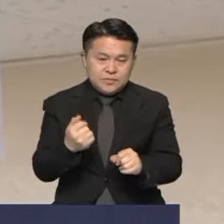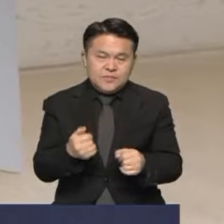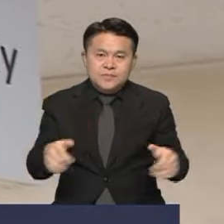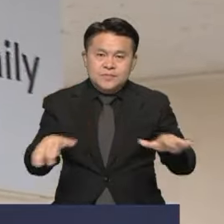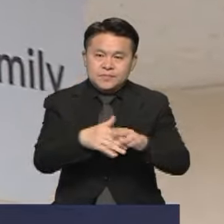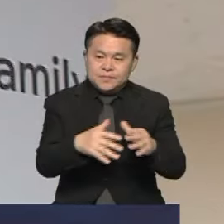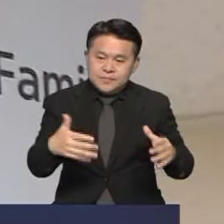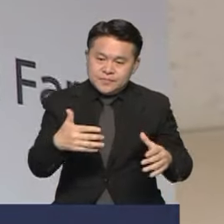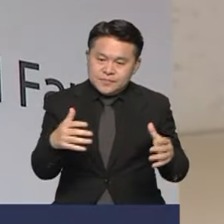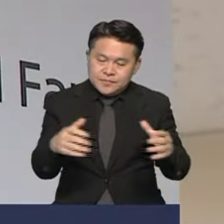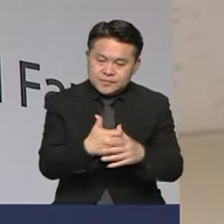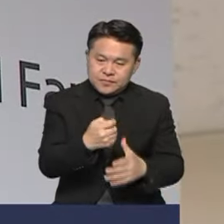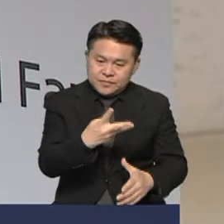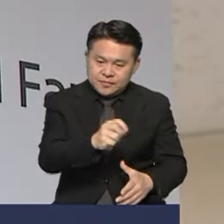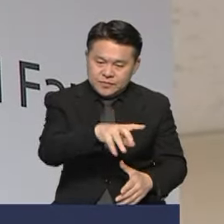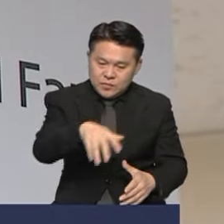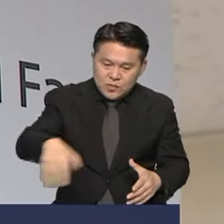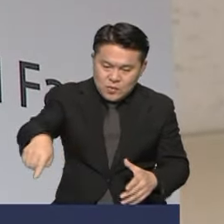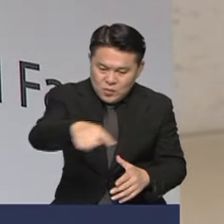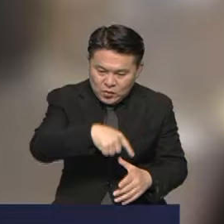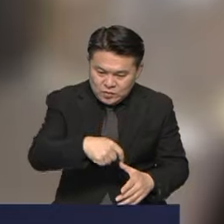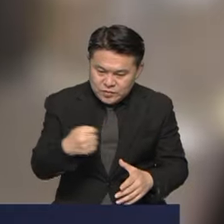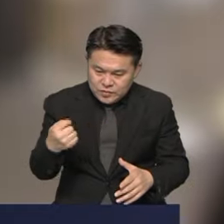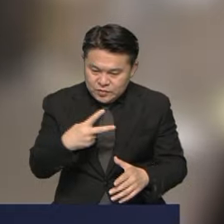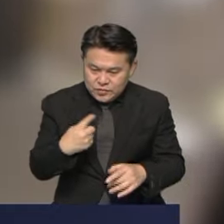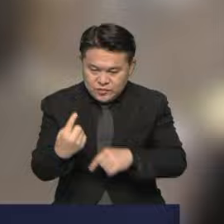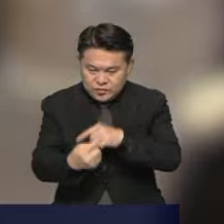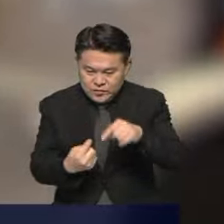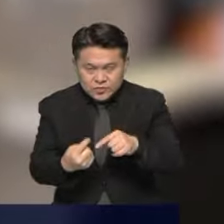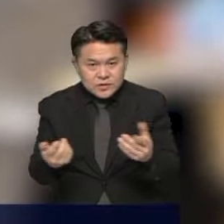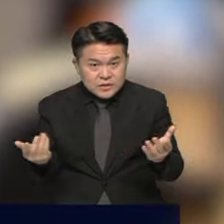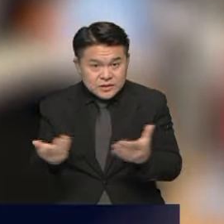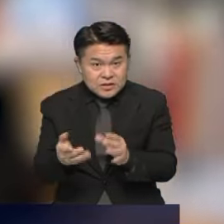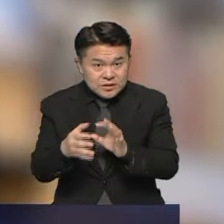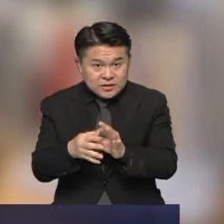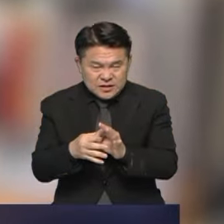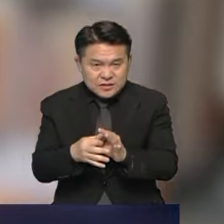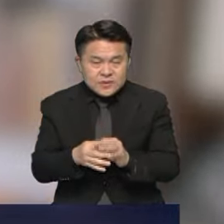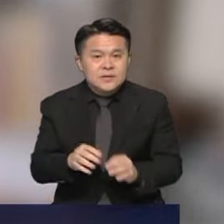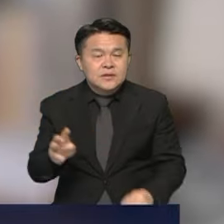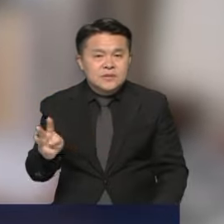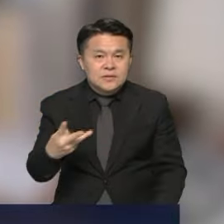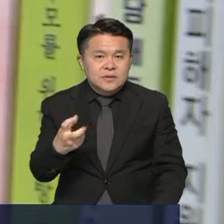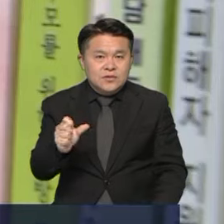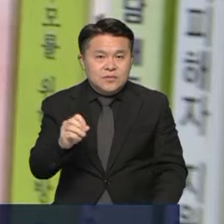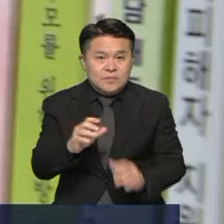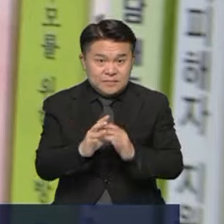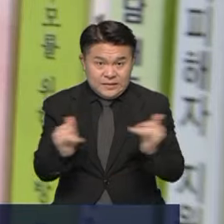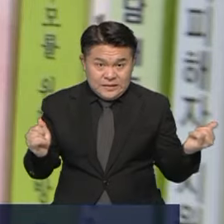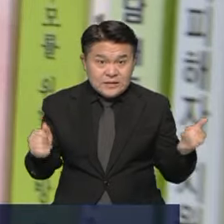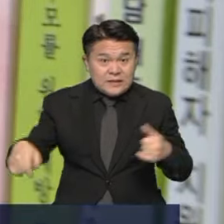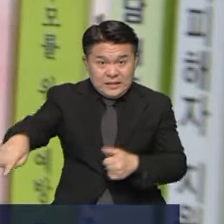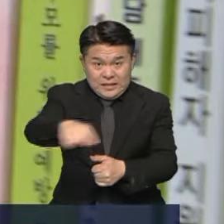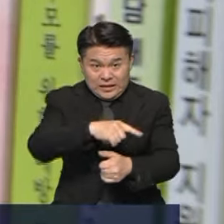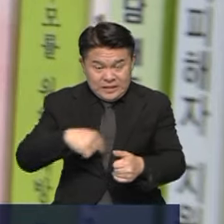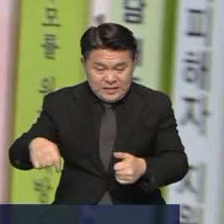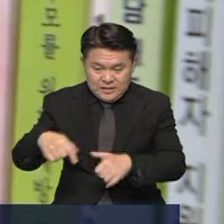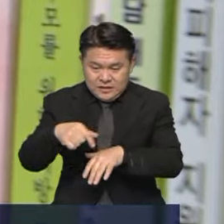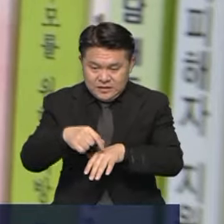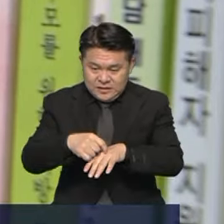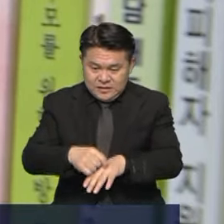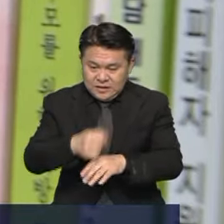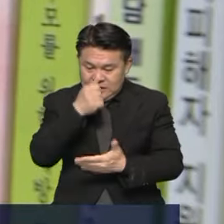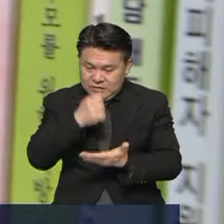기관을 운영하거나 기관에서 일하는 종사자 총 375만 명에 대한 성범죄 경력 여부를